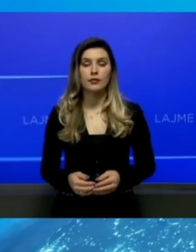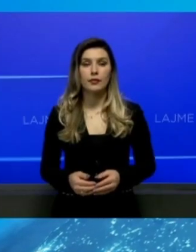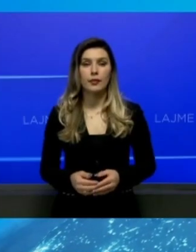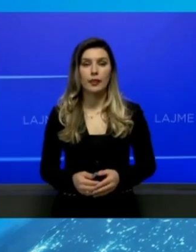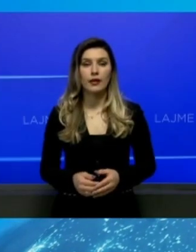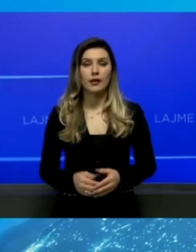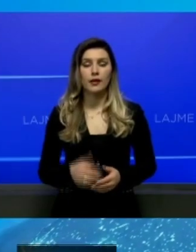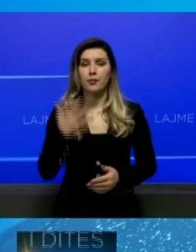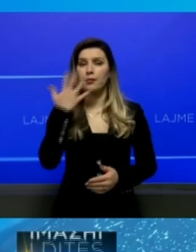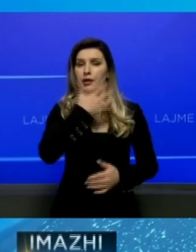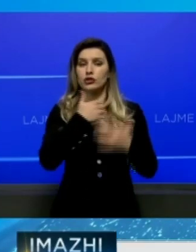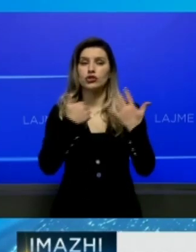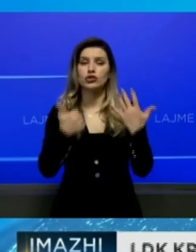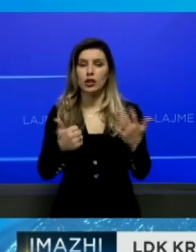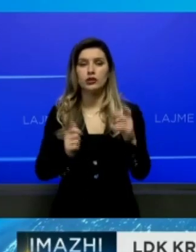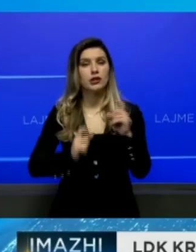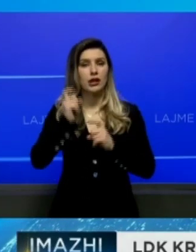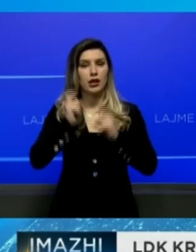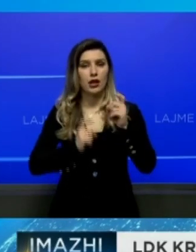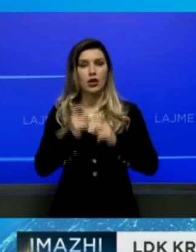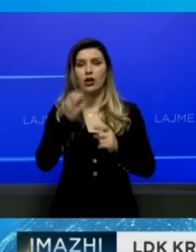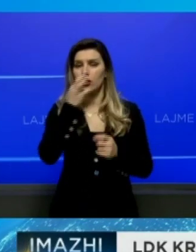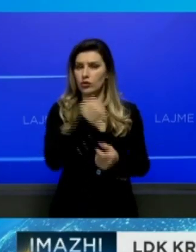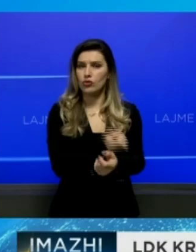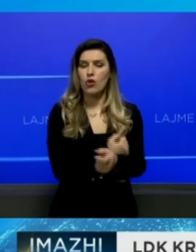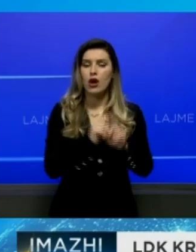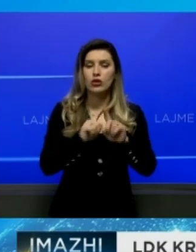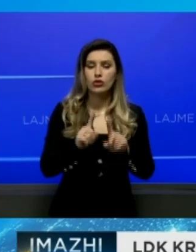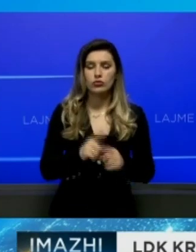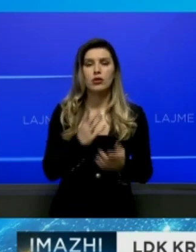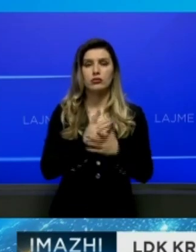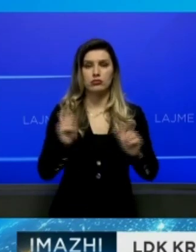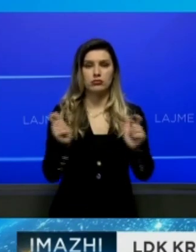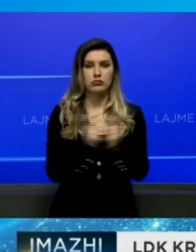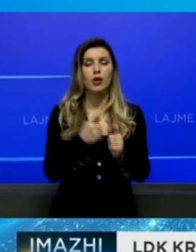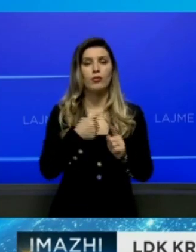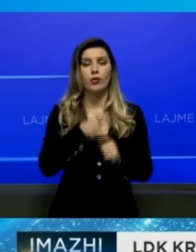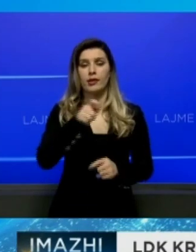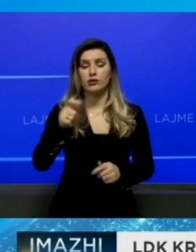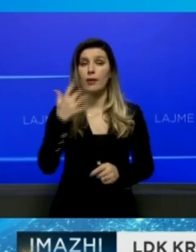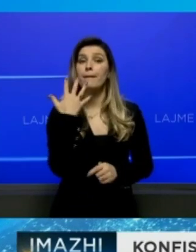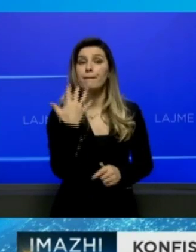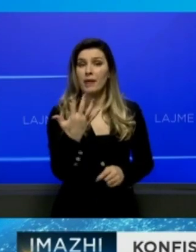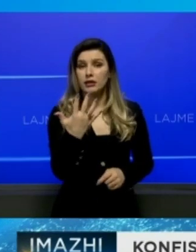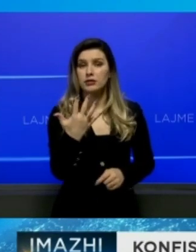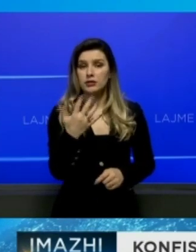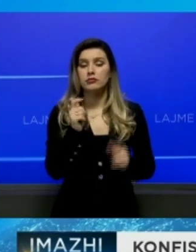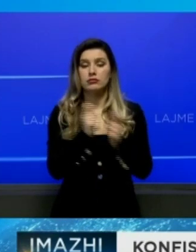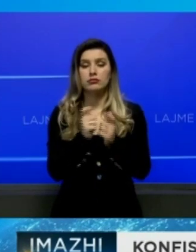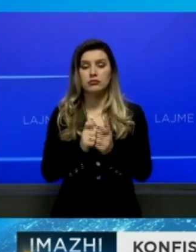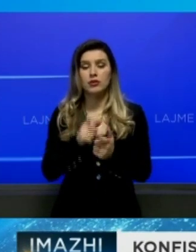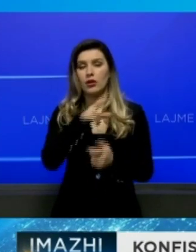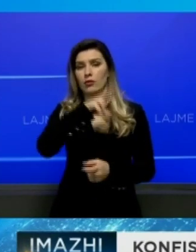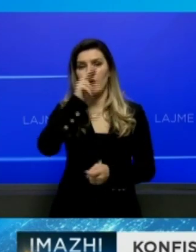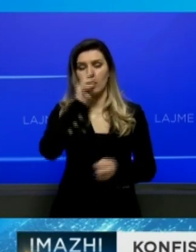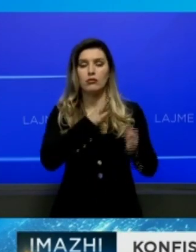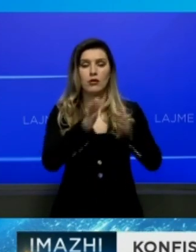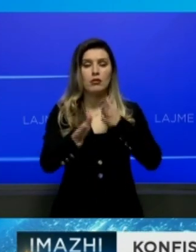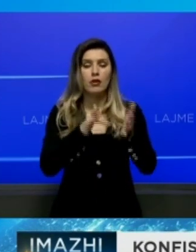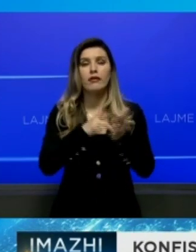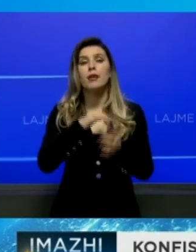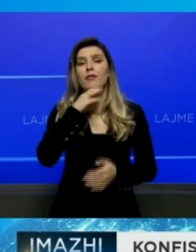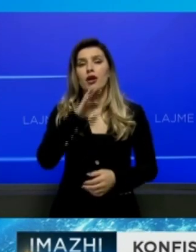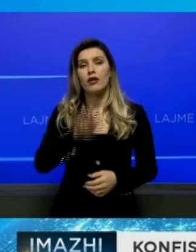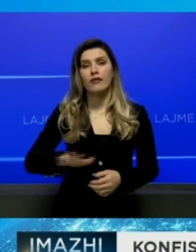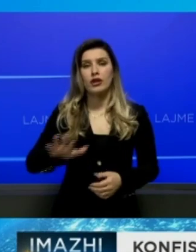Mbi 56 kg narkotik janë konfiskuar si dhe janë arrestuar 5 persona gjatë një operacioni të policisë në rajonin e